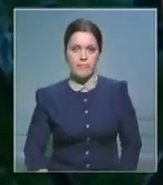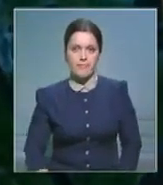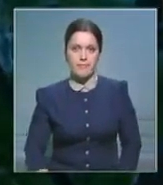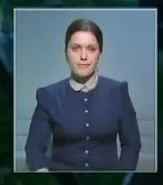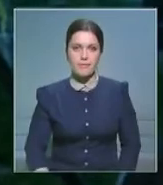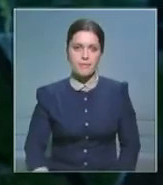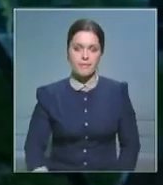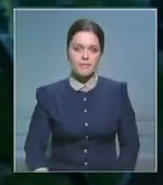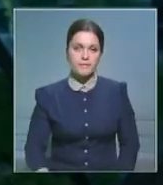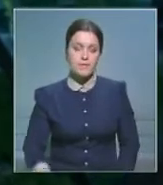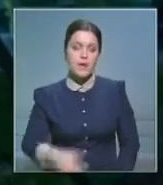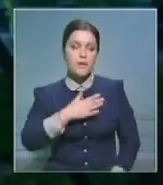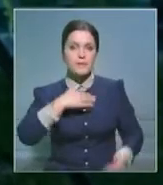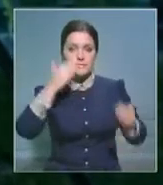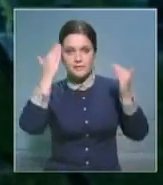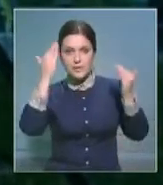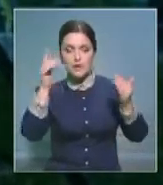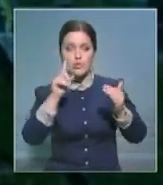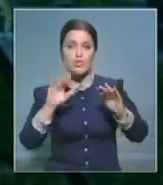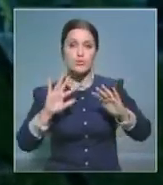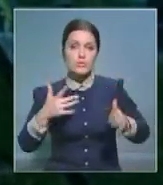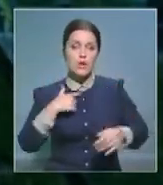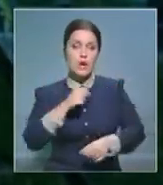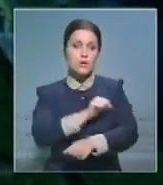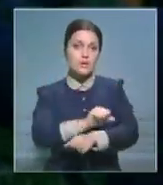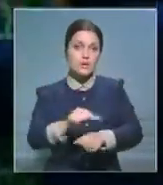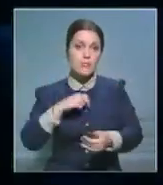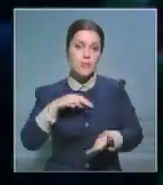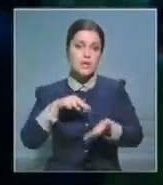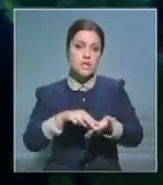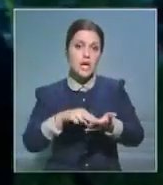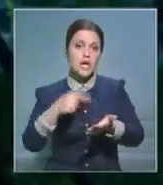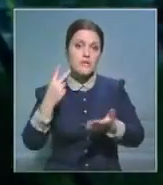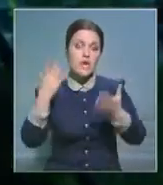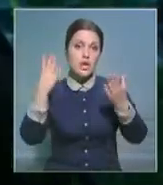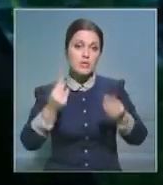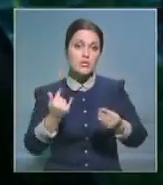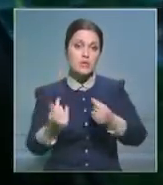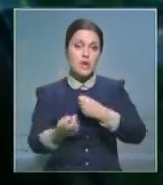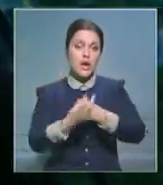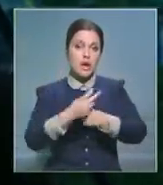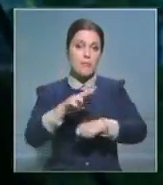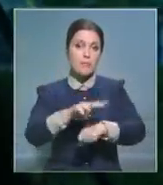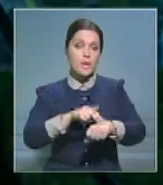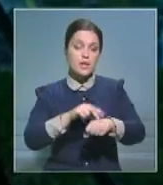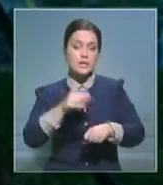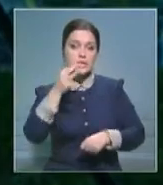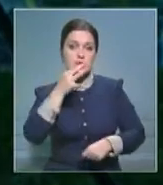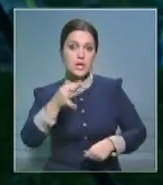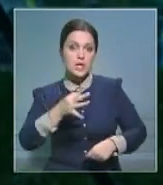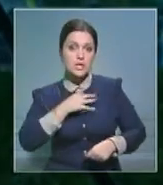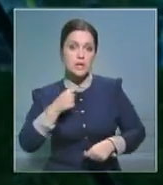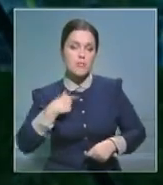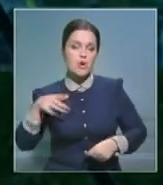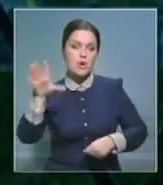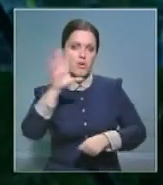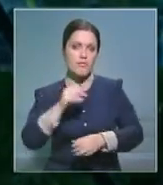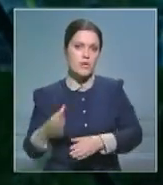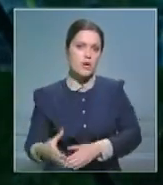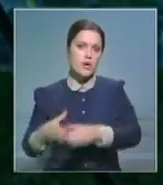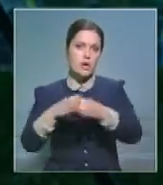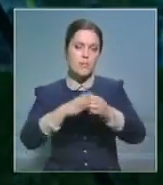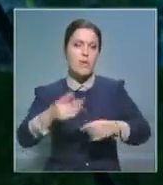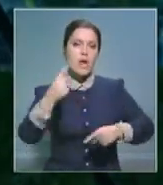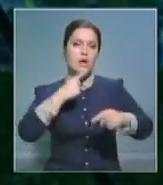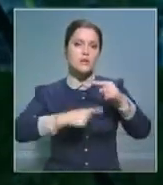Я не знаю, что случилось. Мы стояли на границе 20 дней, но сегодня к нам подошли полицейские и сказали, что нас всех отвезут назад в